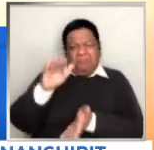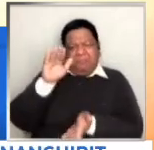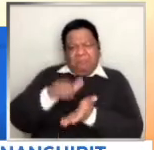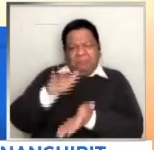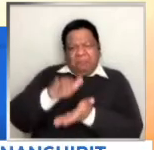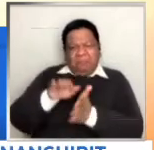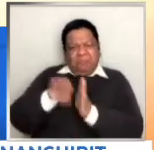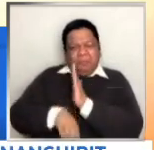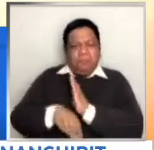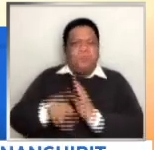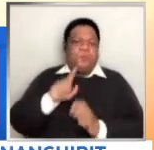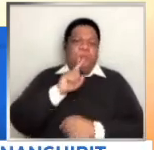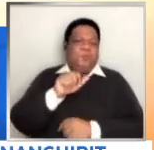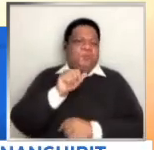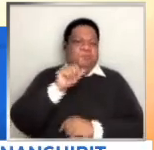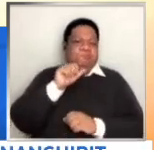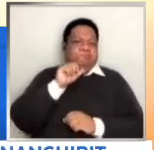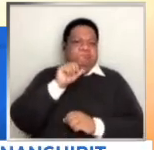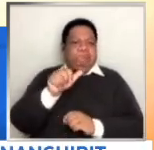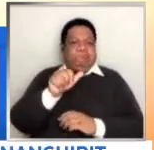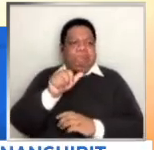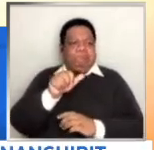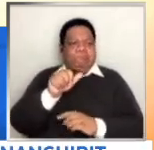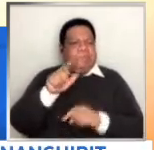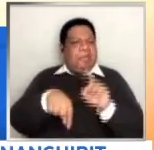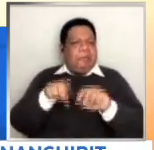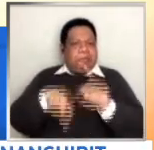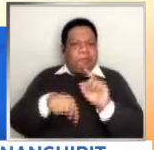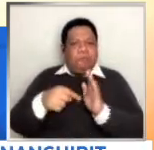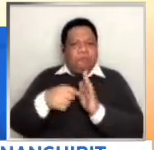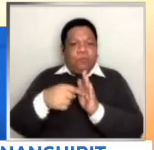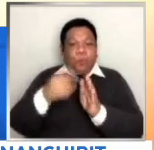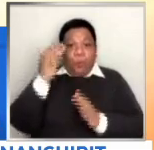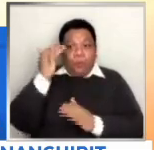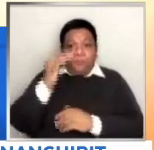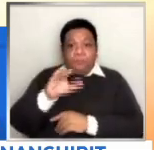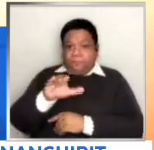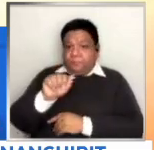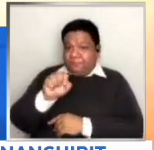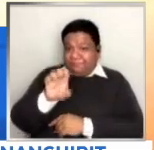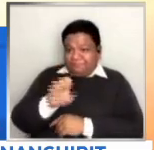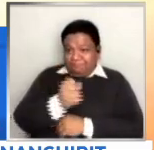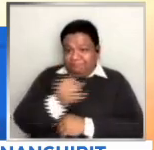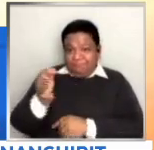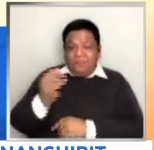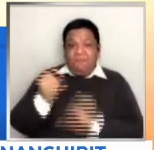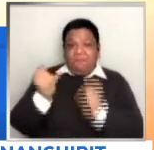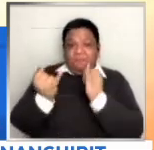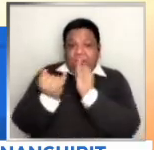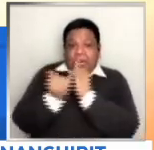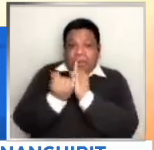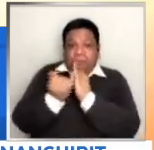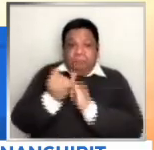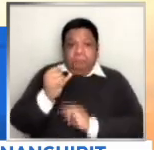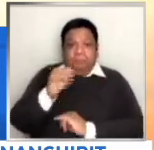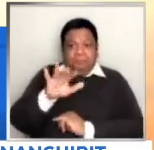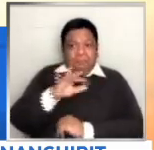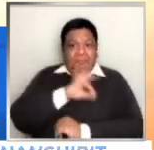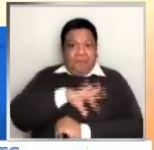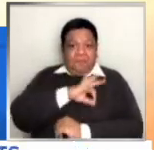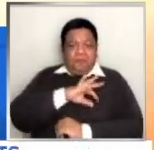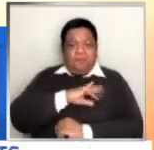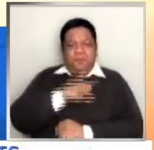yun. Dahil yung case rate kasi, yung PhilHealth benefit package, mababa masyado yon,